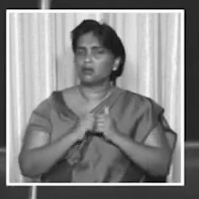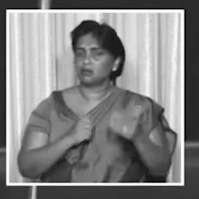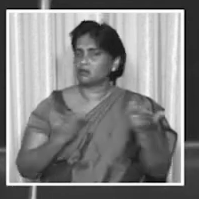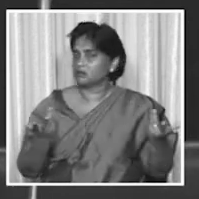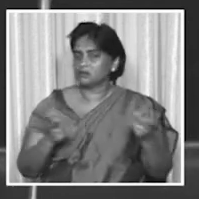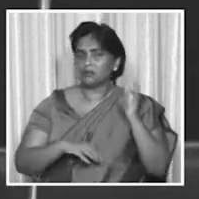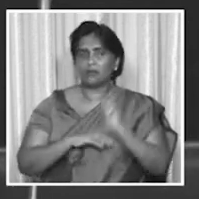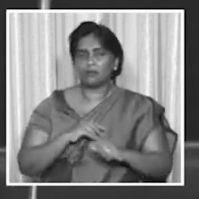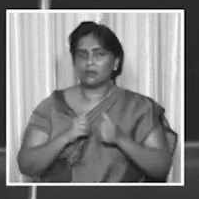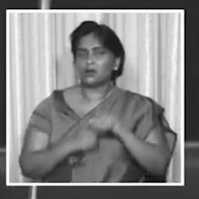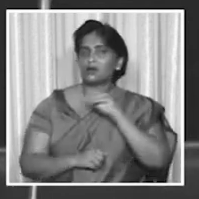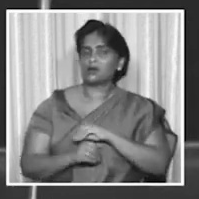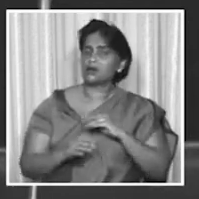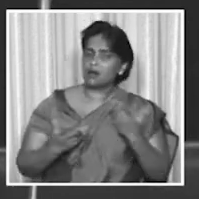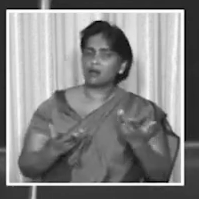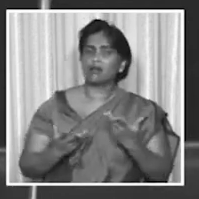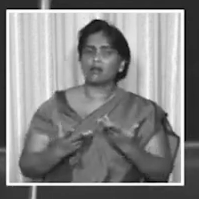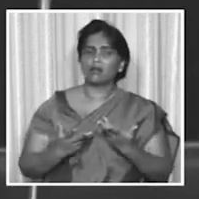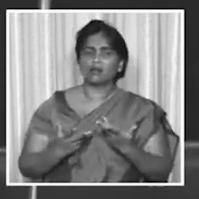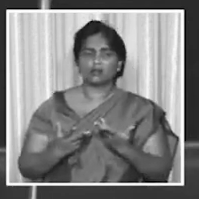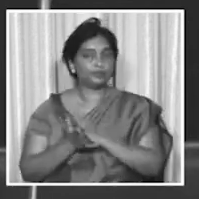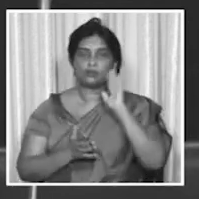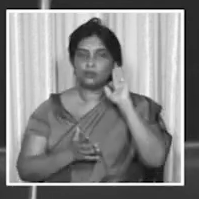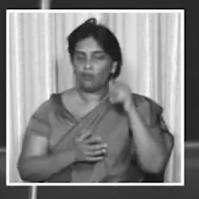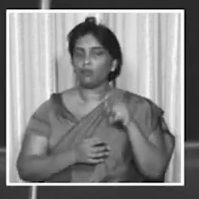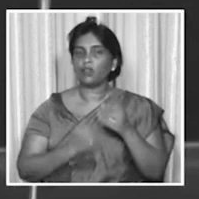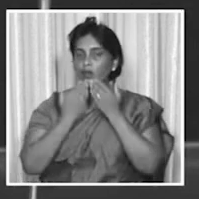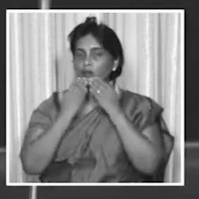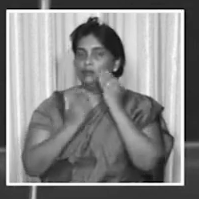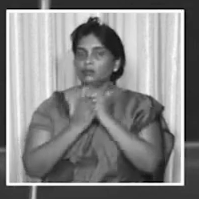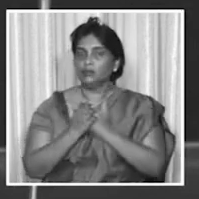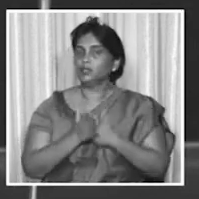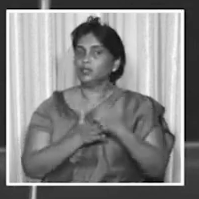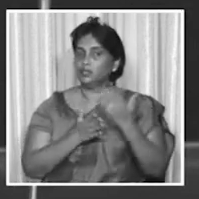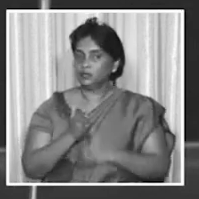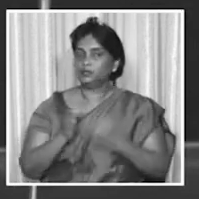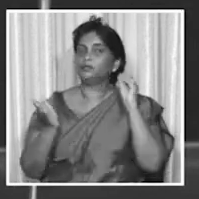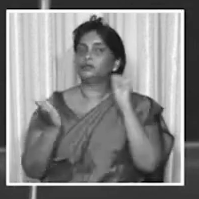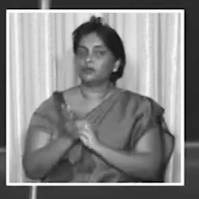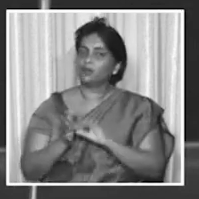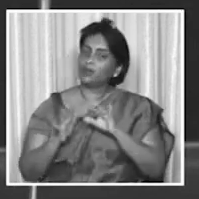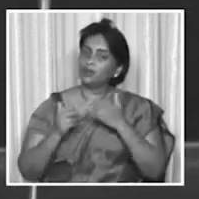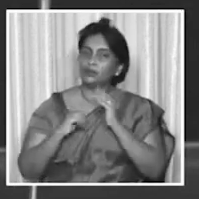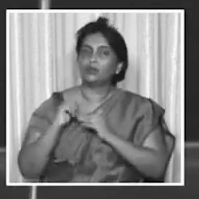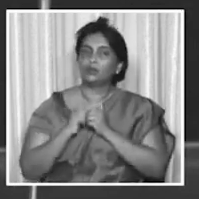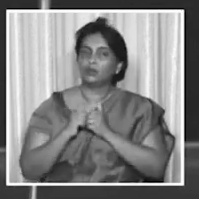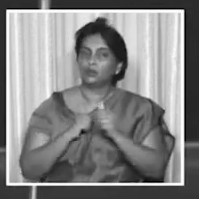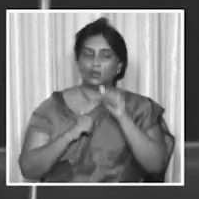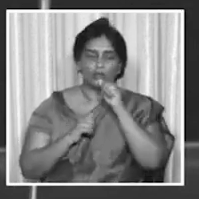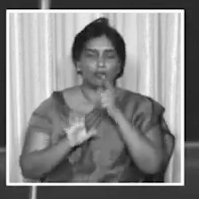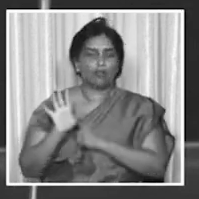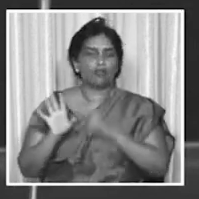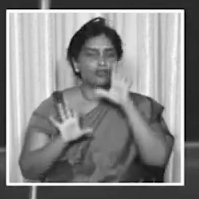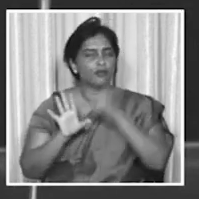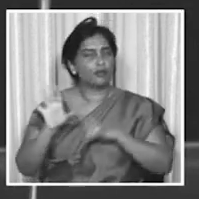මොන හරි ක්‍රමයක් උඩ ලාභ නැත්තම් ඇට්ලීස් බ්‍රේක් ඊවන් කරගන්න බැරිද උපදේශකවරුගේ වාර්තාව ඕකට දාලා මොන හරි වැරපිළිවෙලක් ඇට්ලීස් 5 10